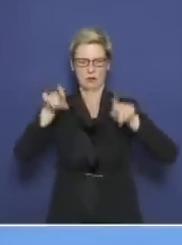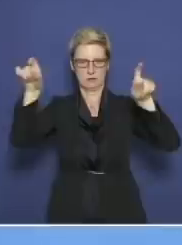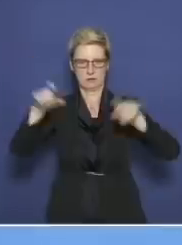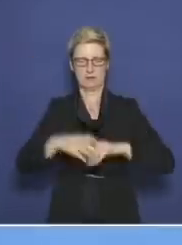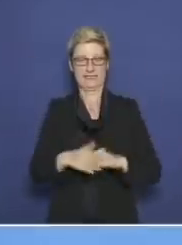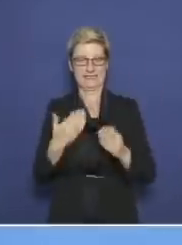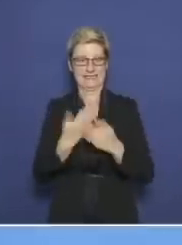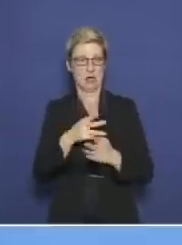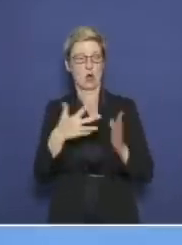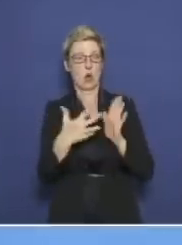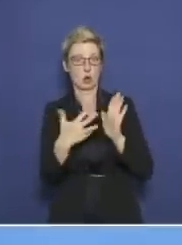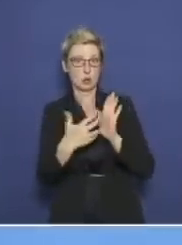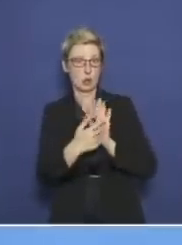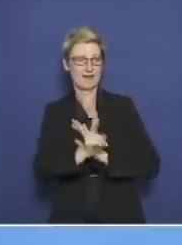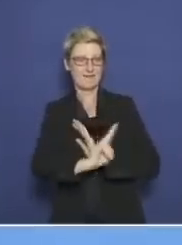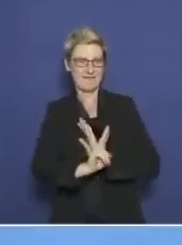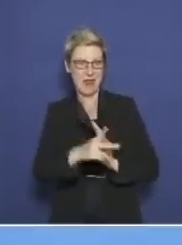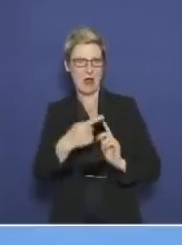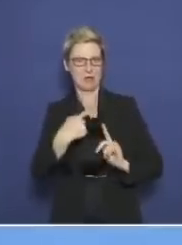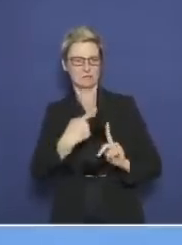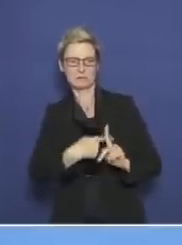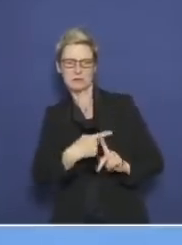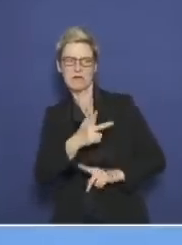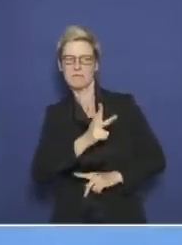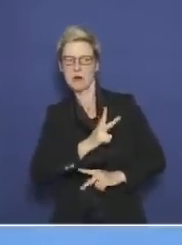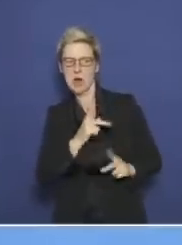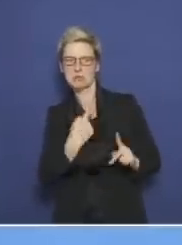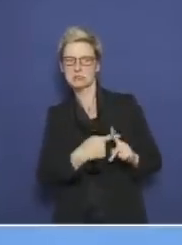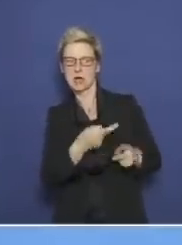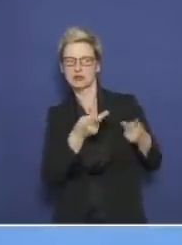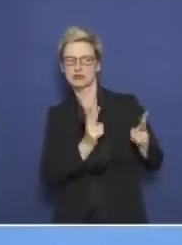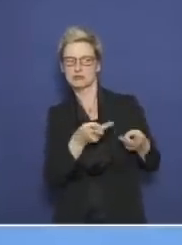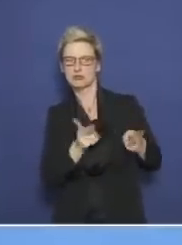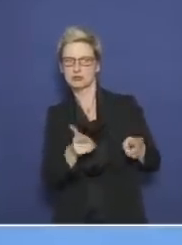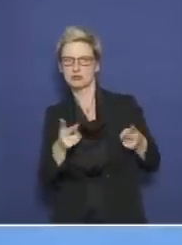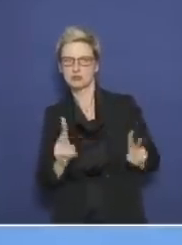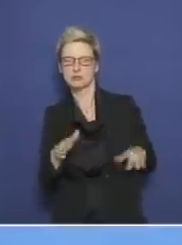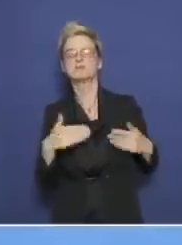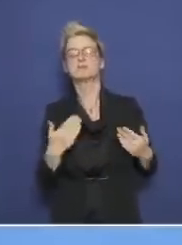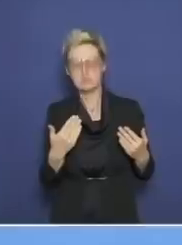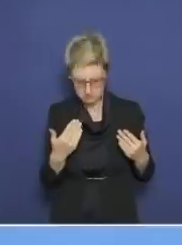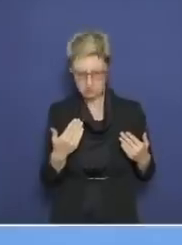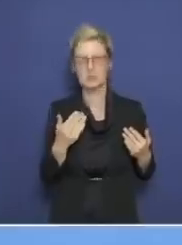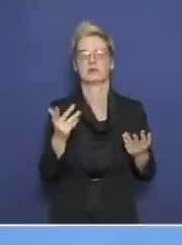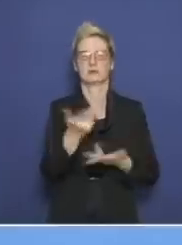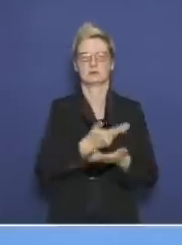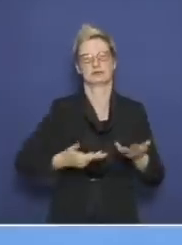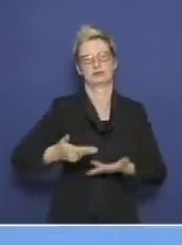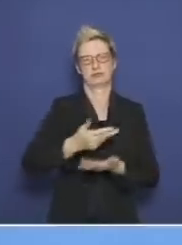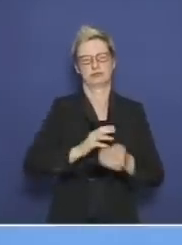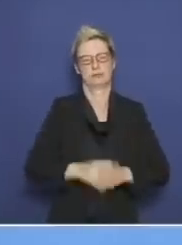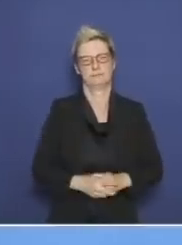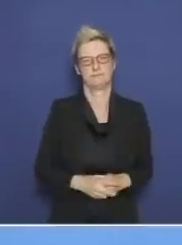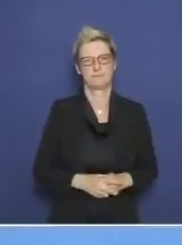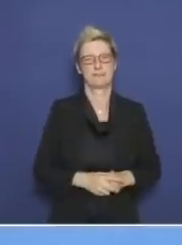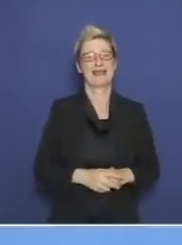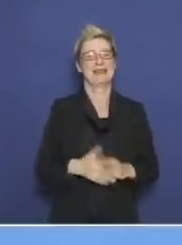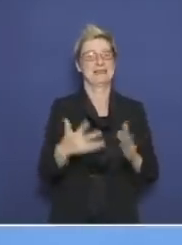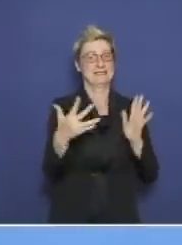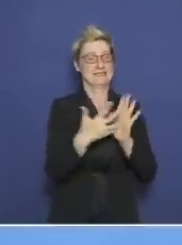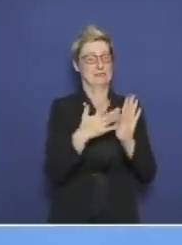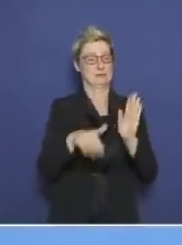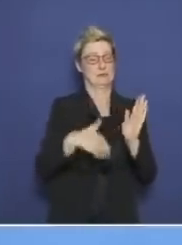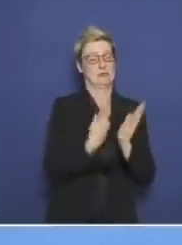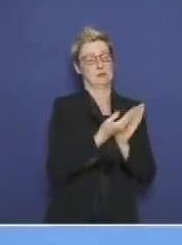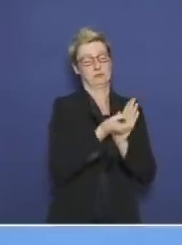sehr besprochen. Und was wichtig ist, ist auch die gemeinsame Botschaft, war auch einhellige Meinung, dass mit dem breiten Testangebot, das